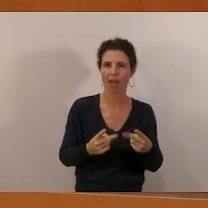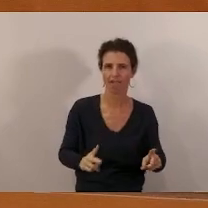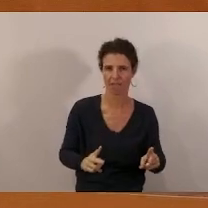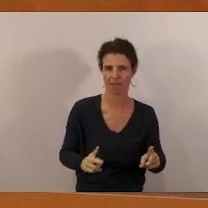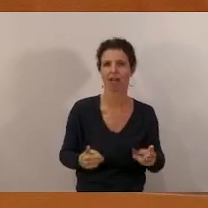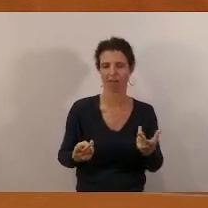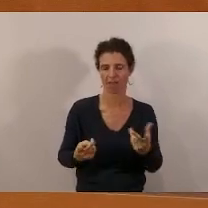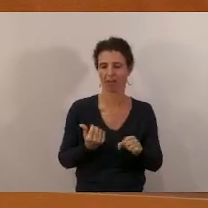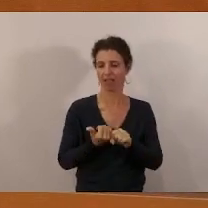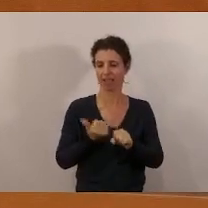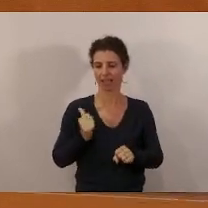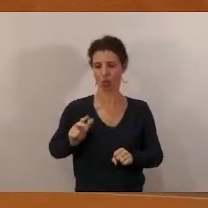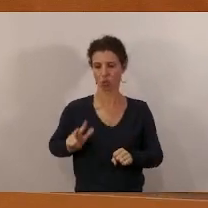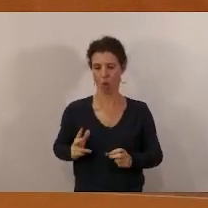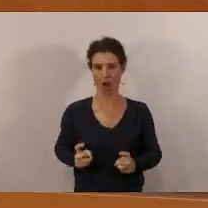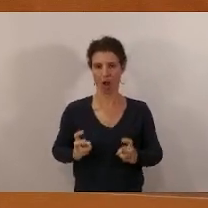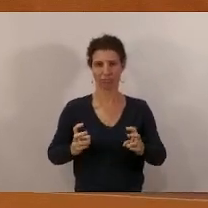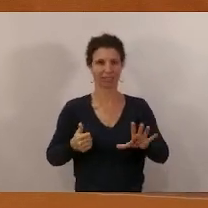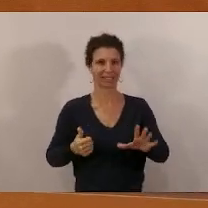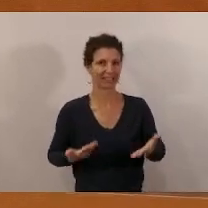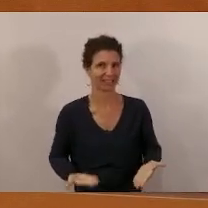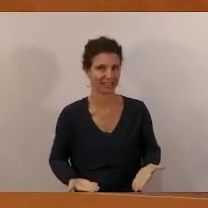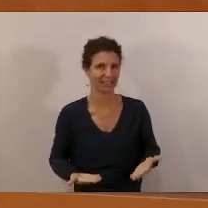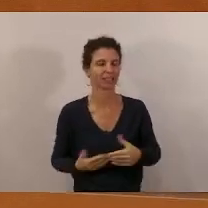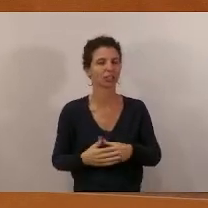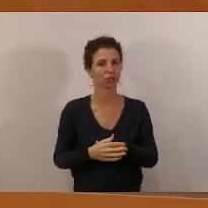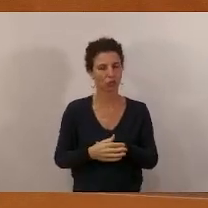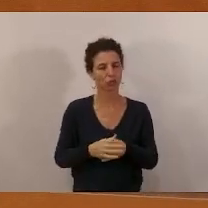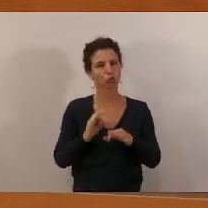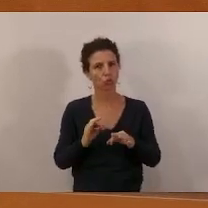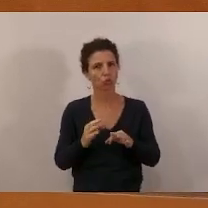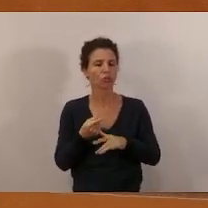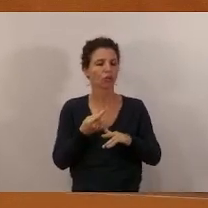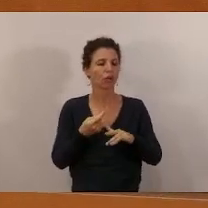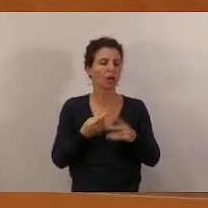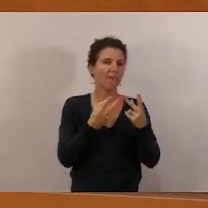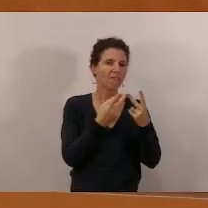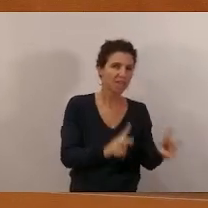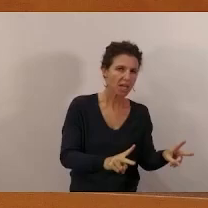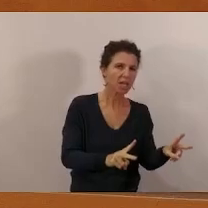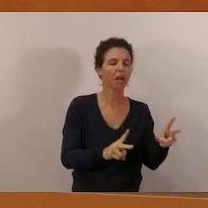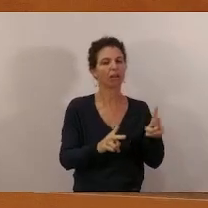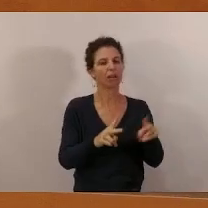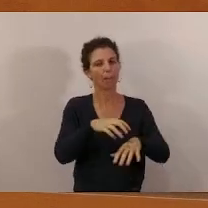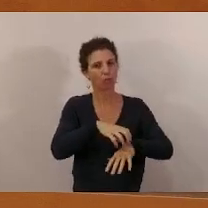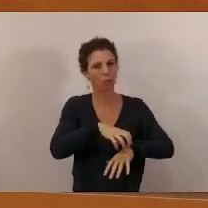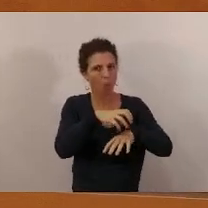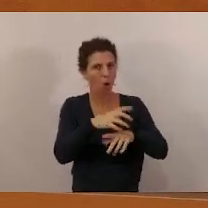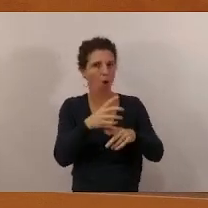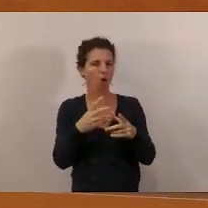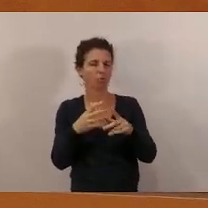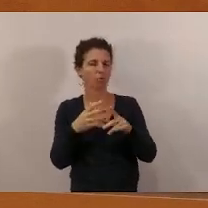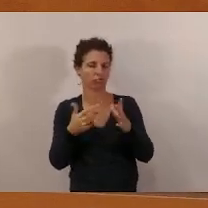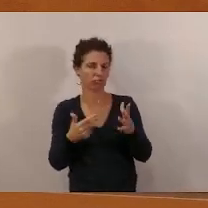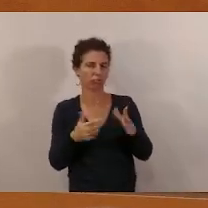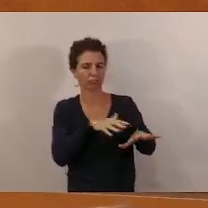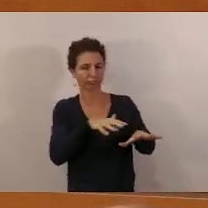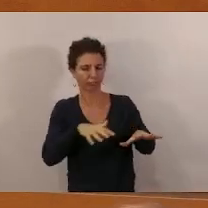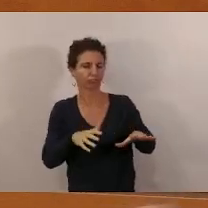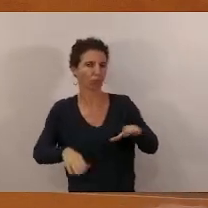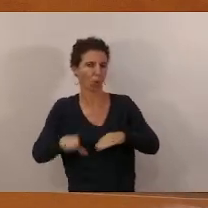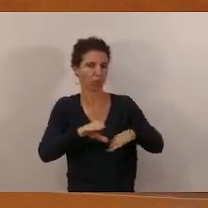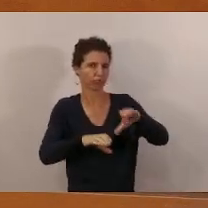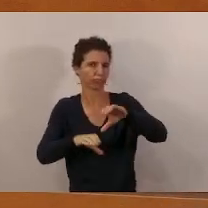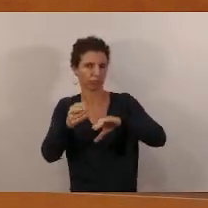l'année dernière. L'État finance 400 000 euros par cité éducative, la ville 100 000 euros, la métropole 6 000 euros. Et on a donc là la liste des